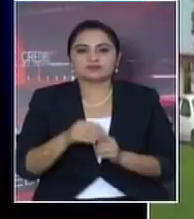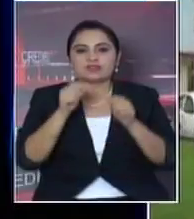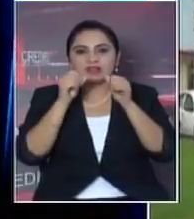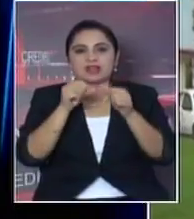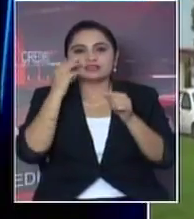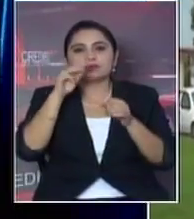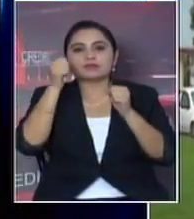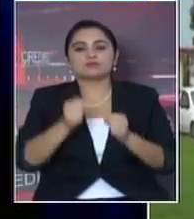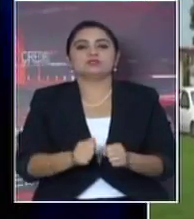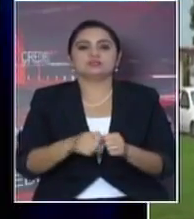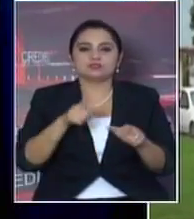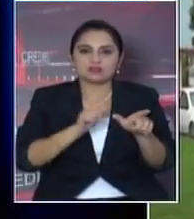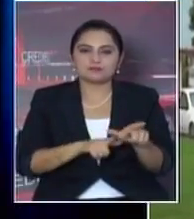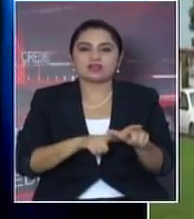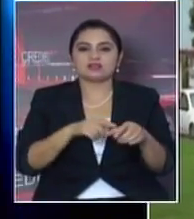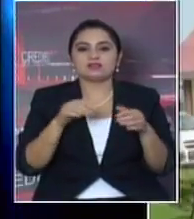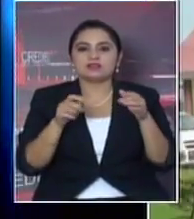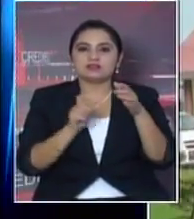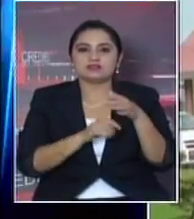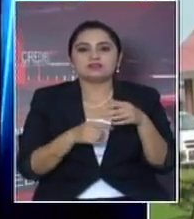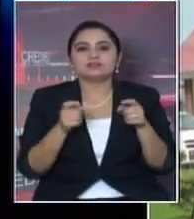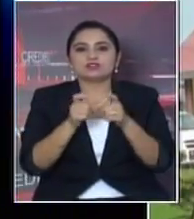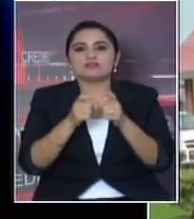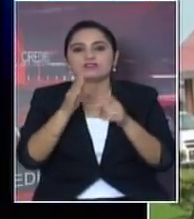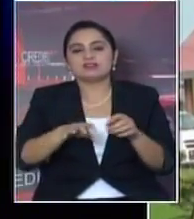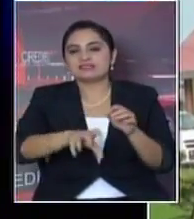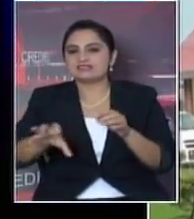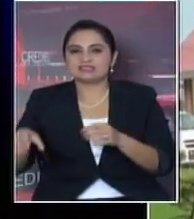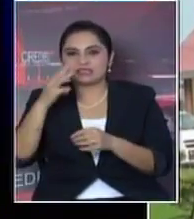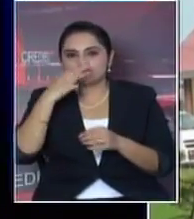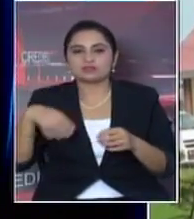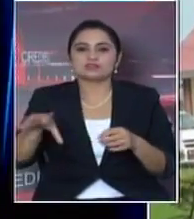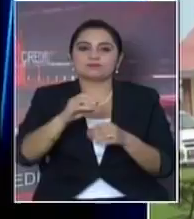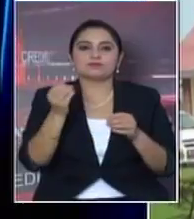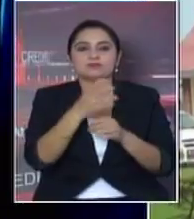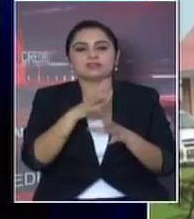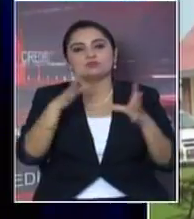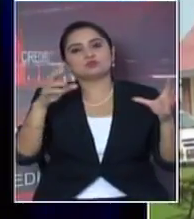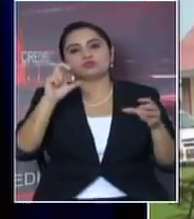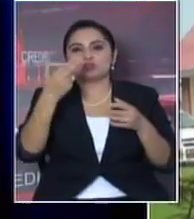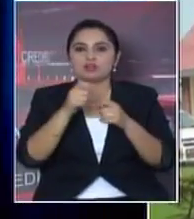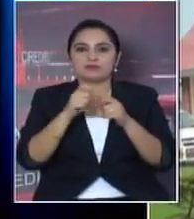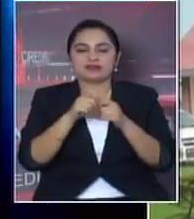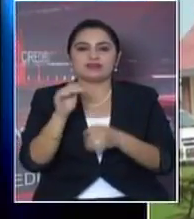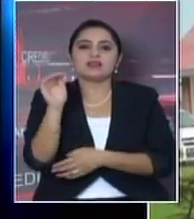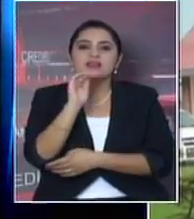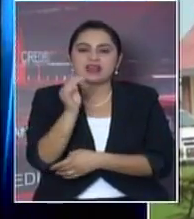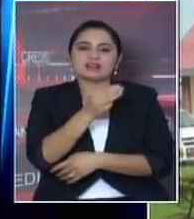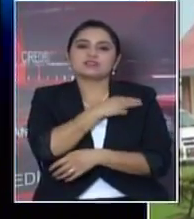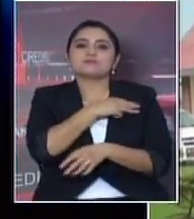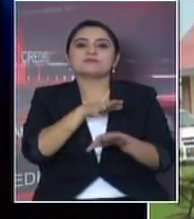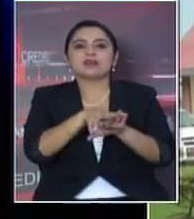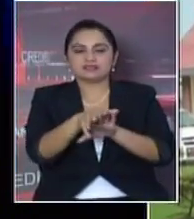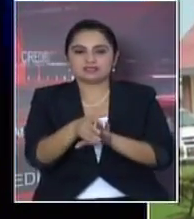आइतबार बसेको एमाले स्थायी समितिको बैठकले स्थानीय तहमा सबैभन्दा ठुलो दल बनाएर नागरिकले एमालेप्रतिको